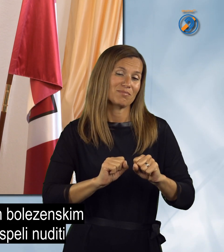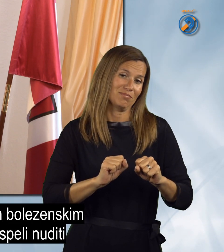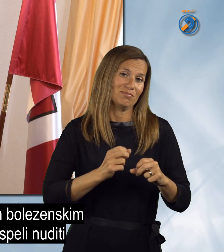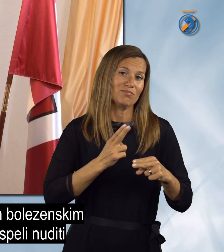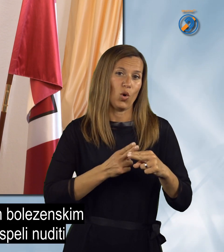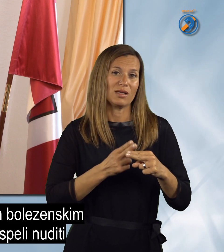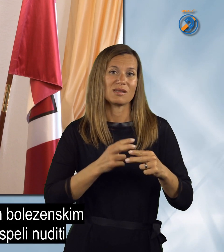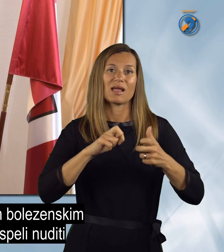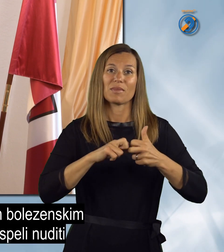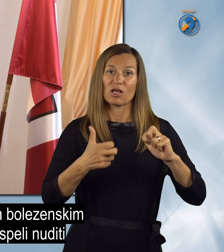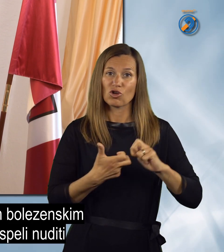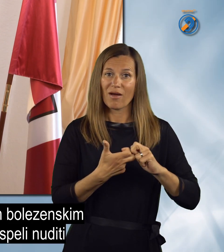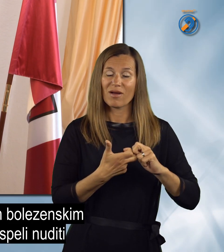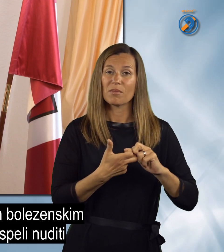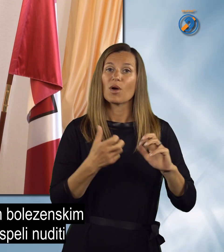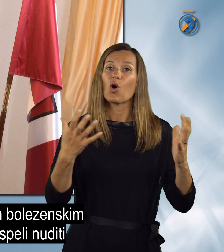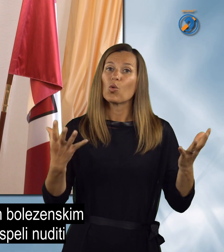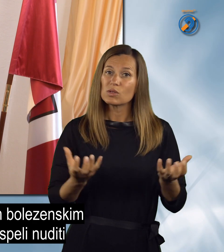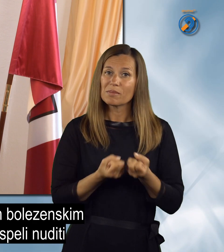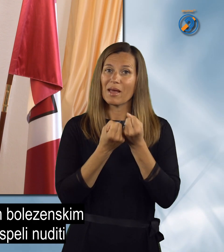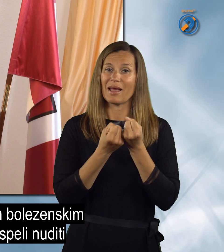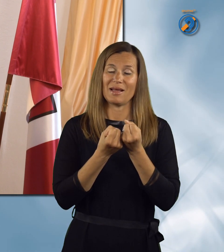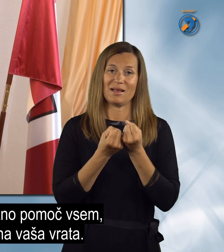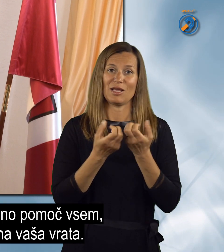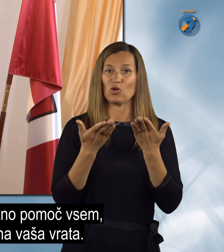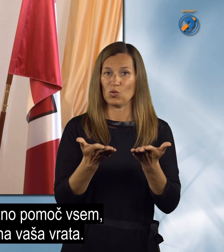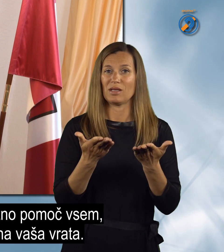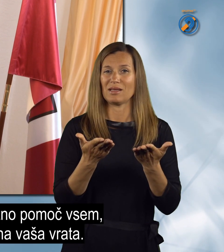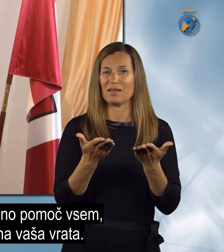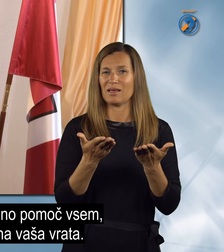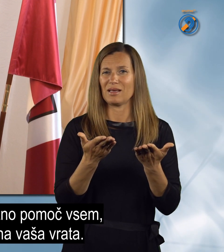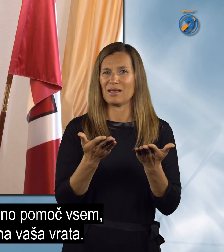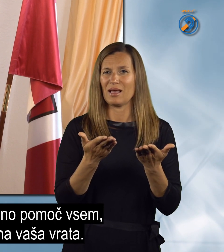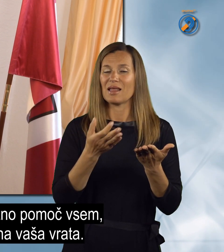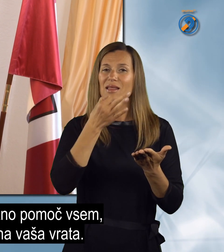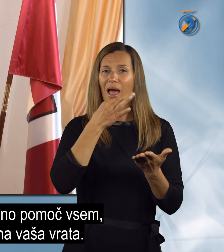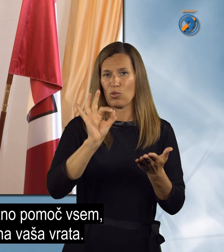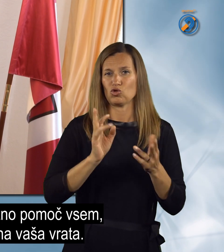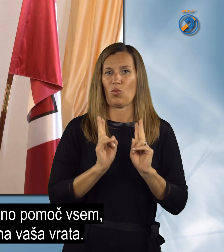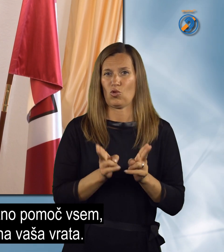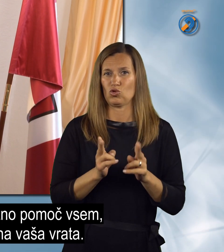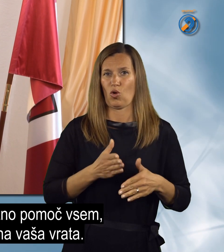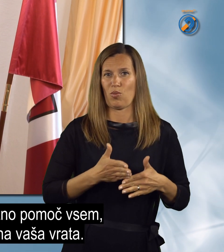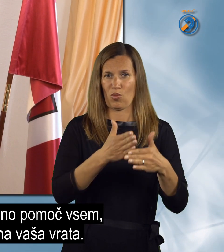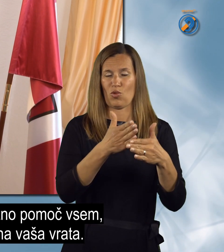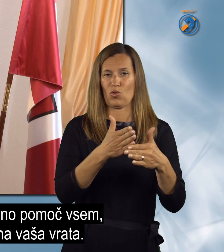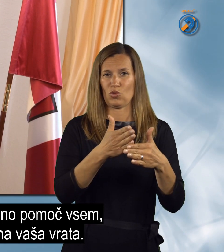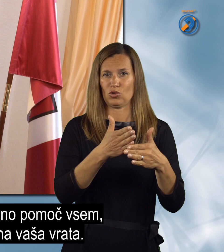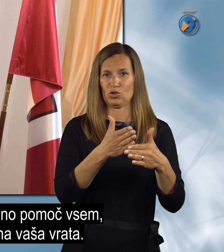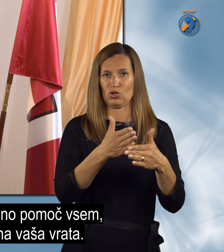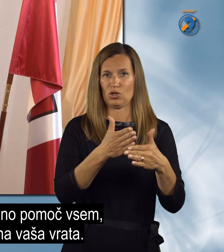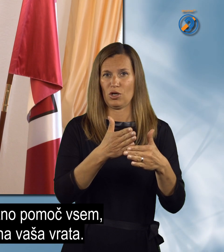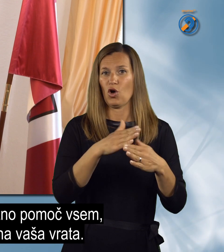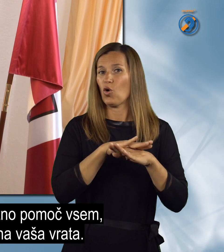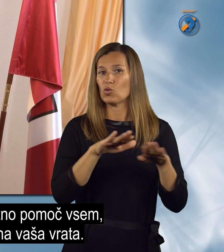lastnim bolezenskim tegobam uspeli nuditi maksimalno možno pomoč